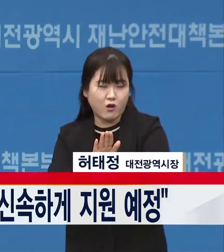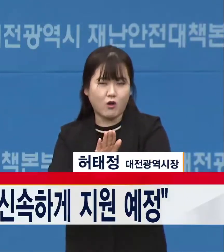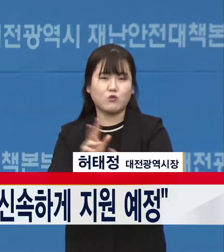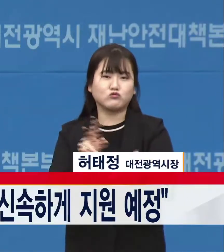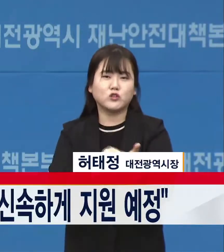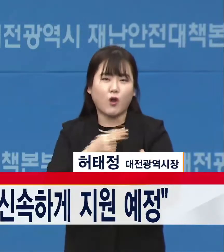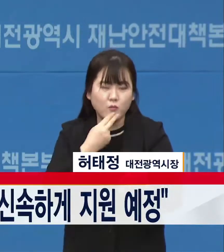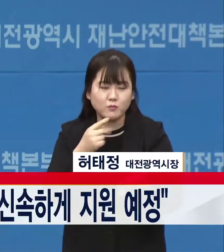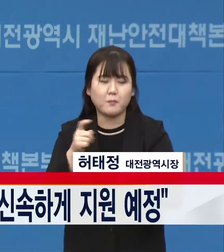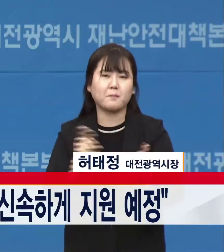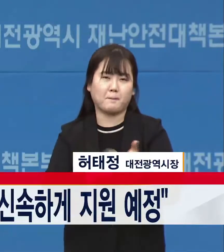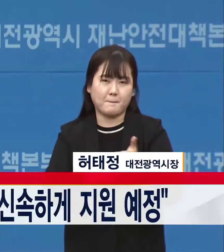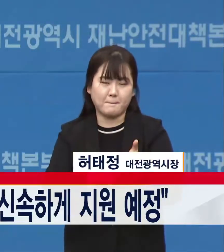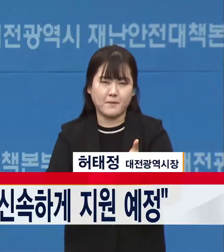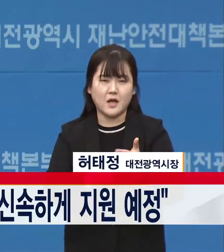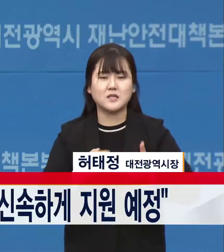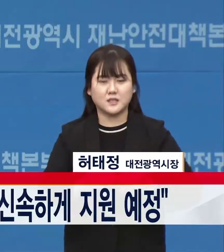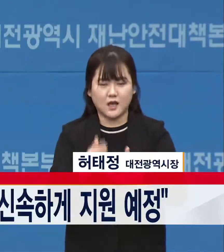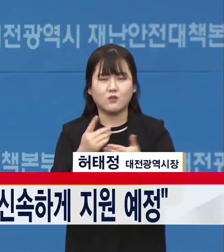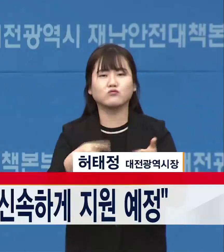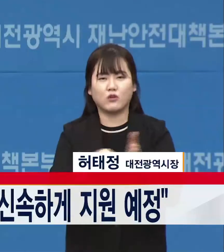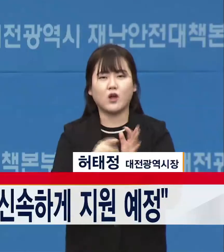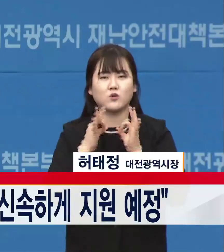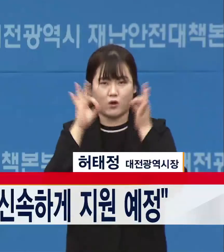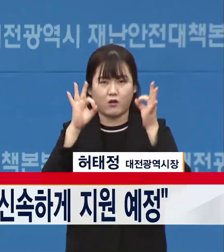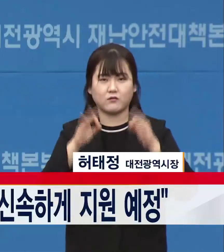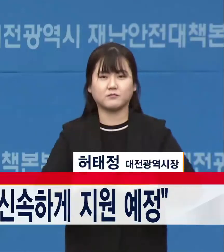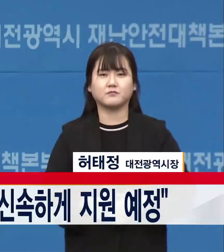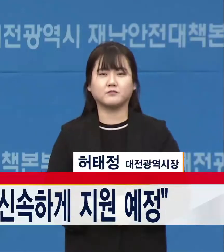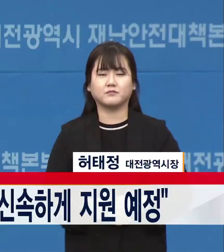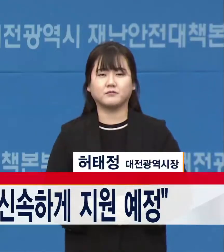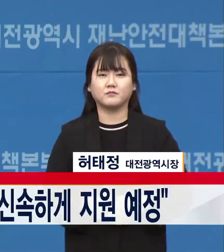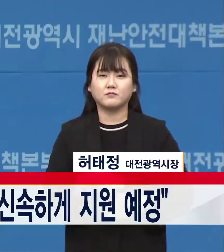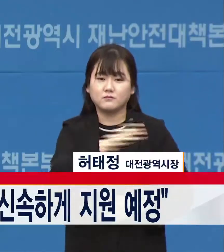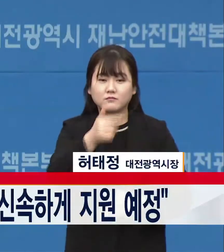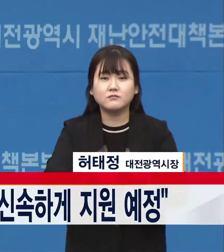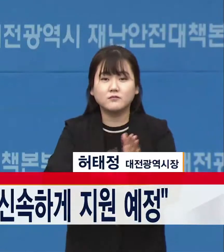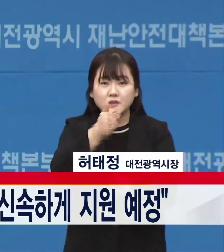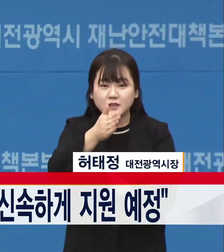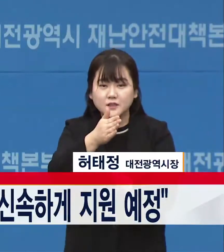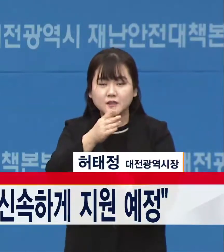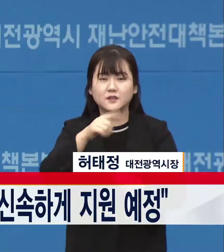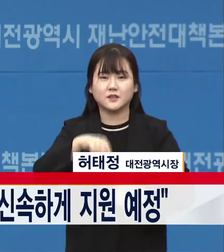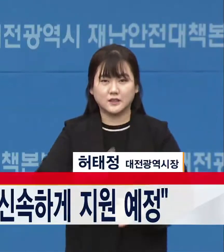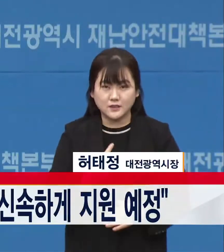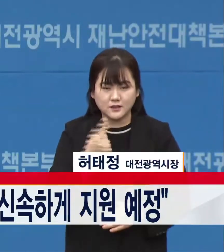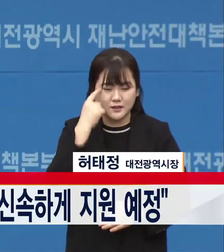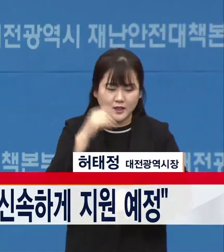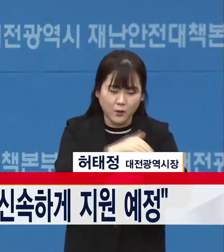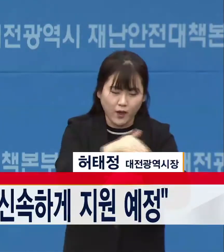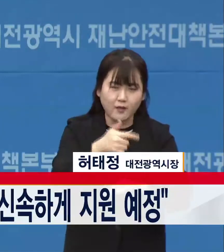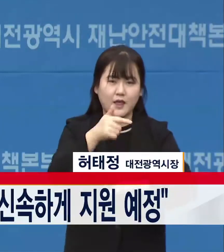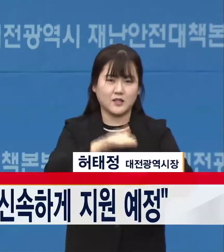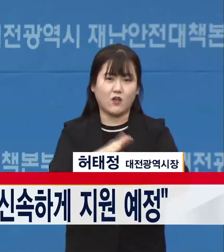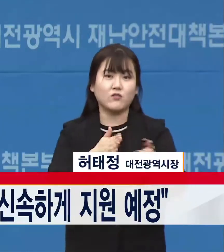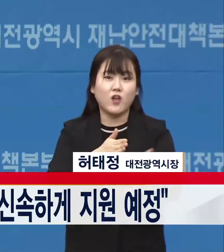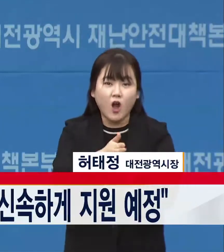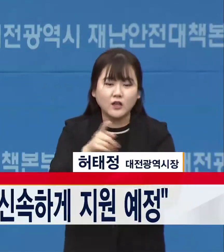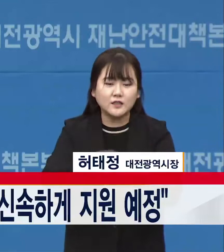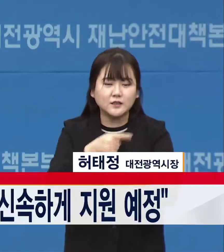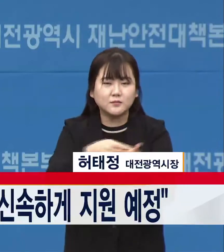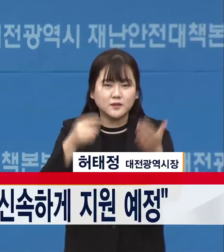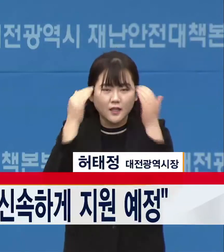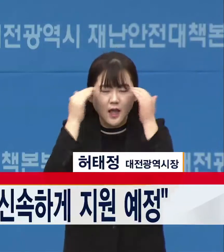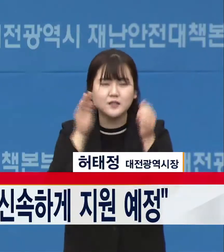신속하게 시행 되도록 하겠습니다 우리시는 자체적으로 계획한 대전 0 긴급